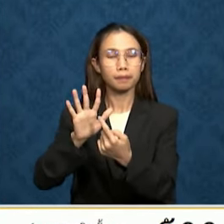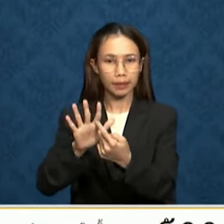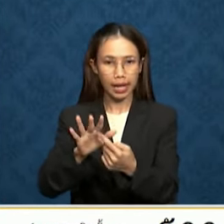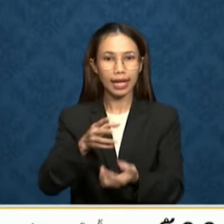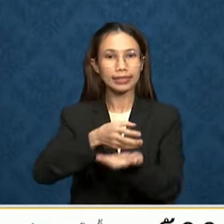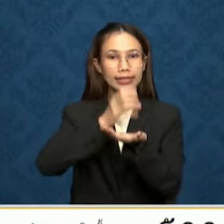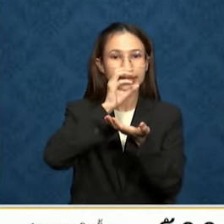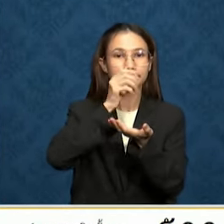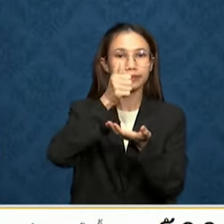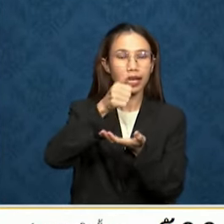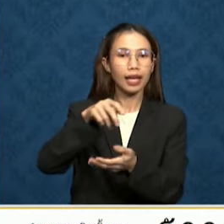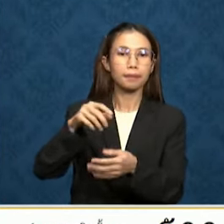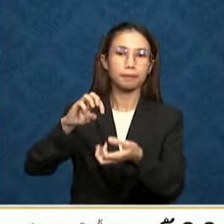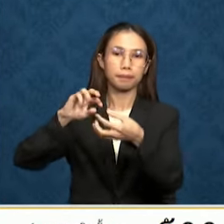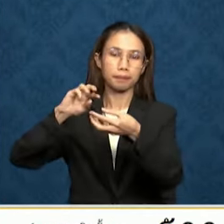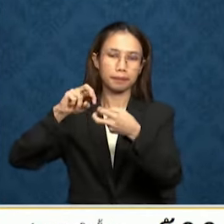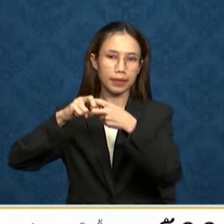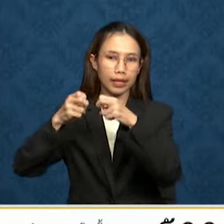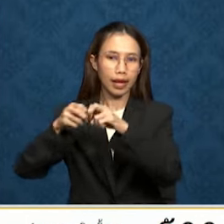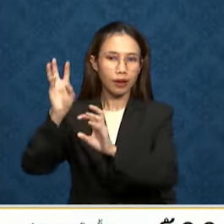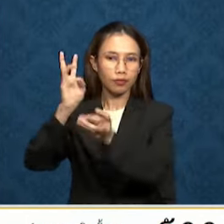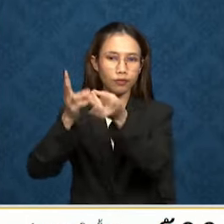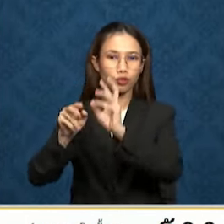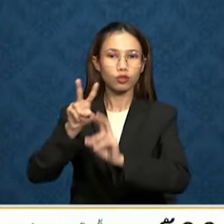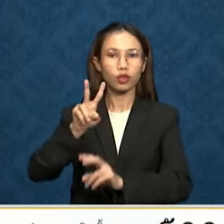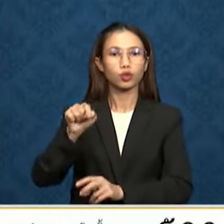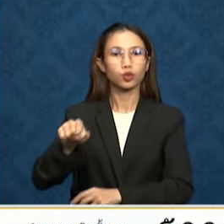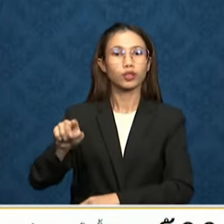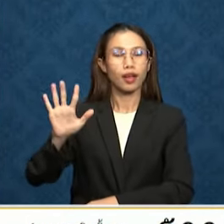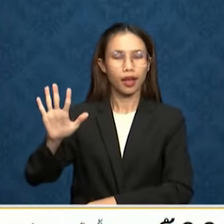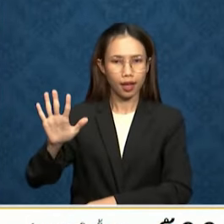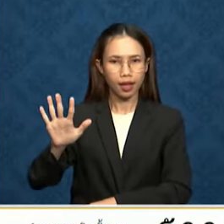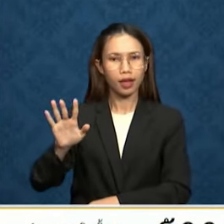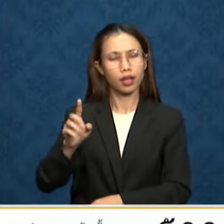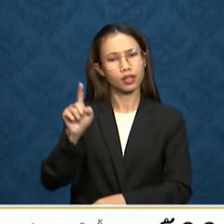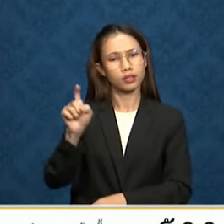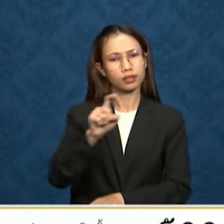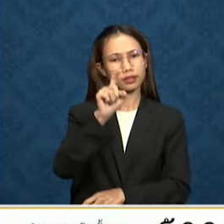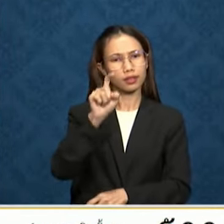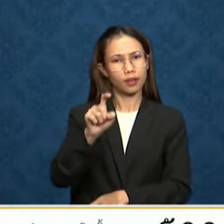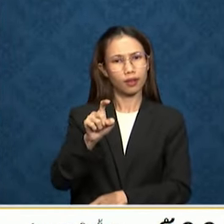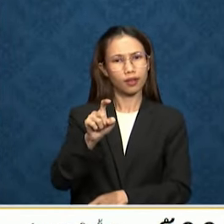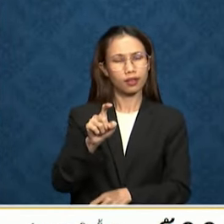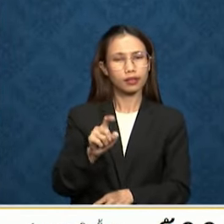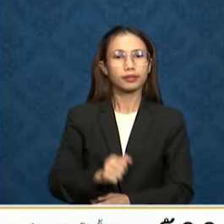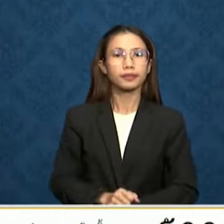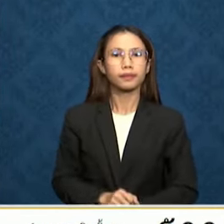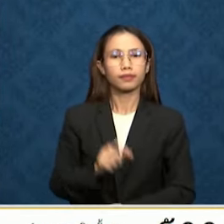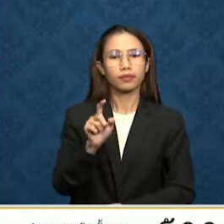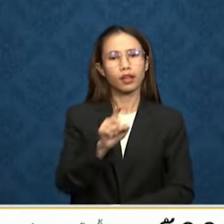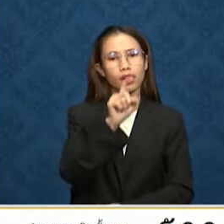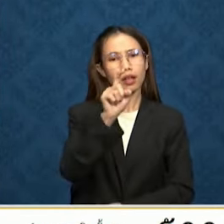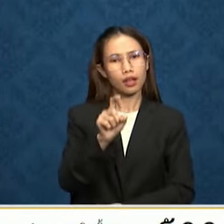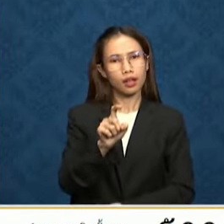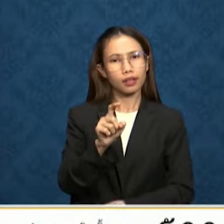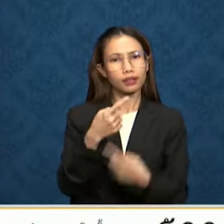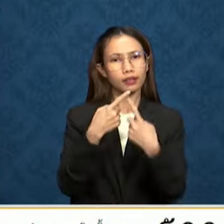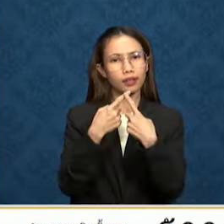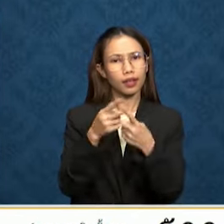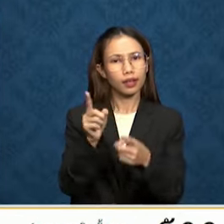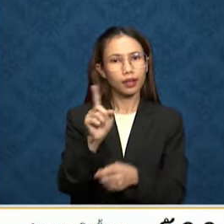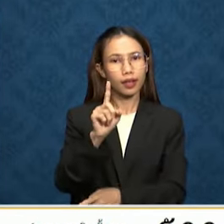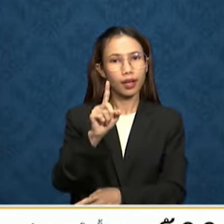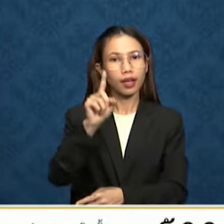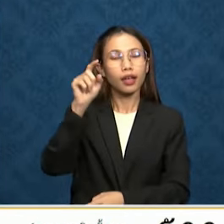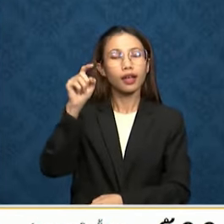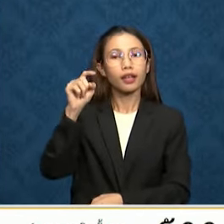2.5หรือว่าการแก้ไขปัญหาเรื่องที่ดินแต่สิ่งที่เอ๊ะค่ะท่านประธานผลลัพธ์ที่ท่านนายกหรือว่า